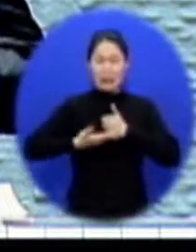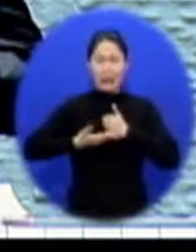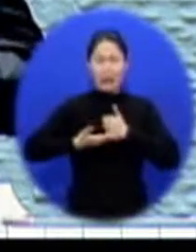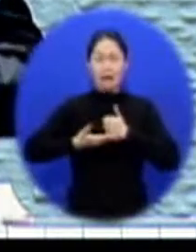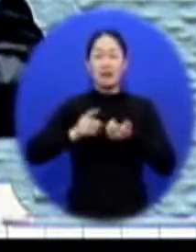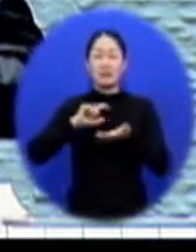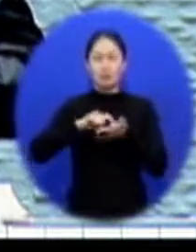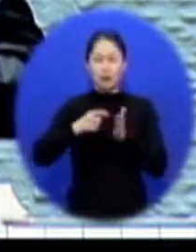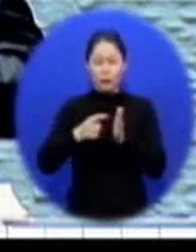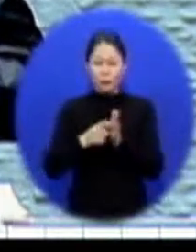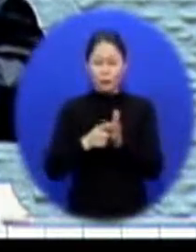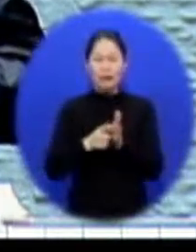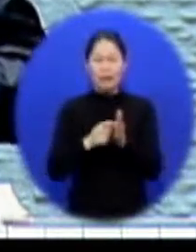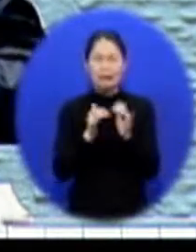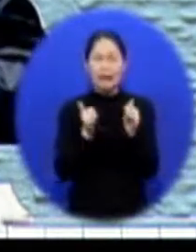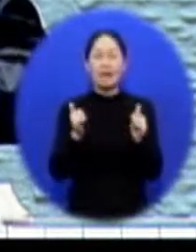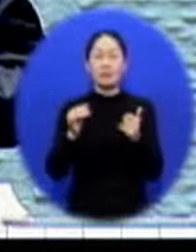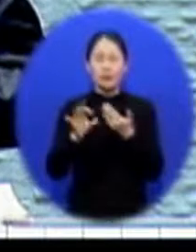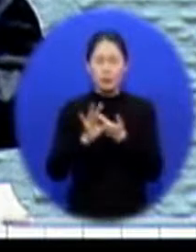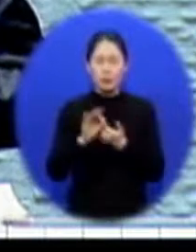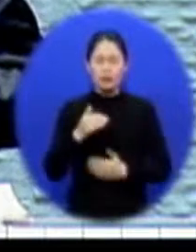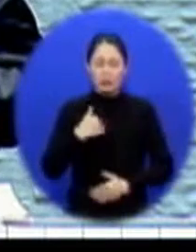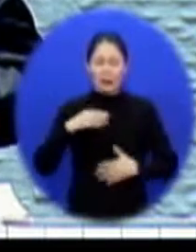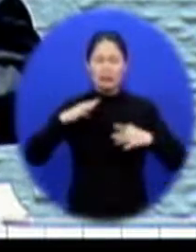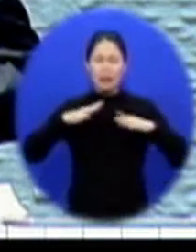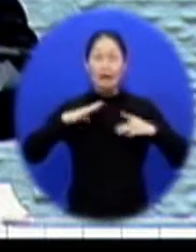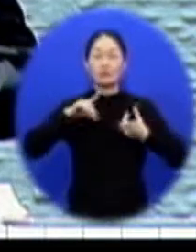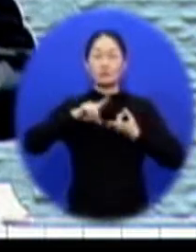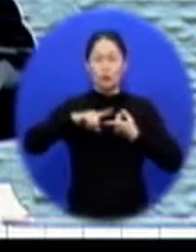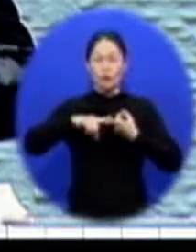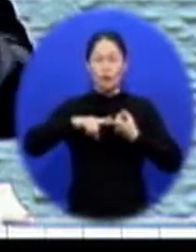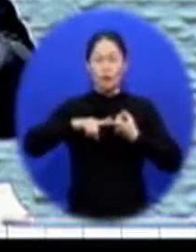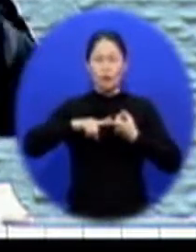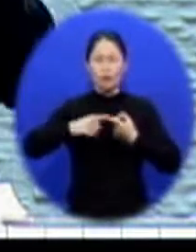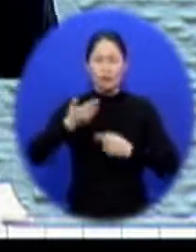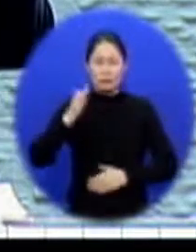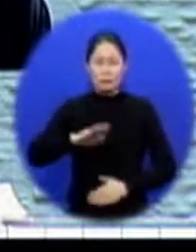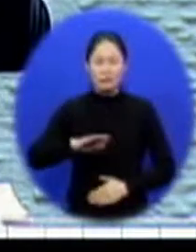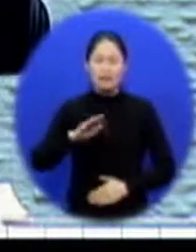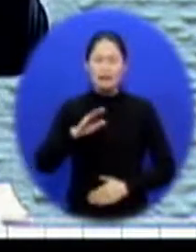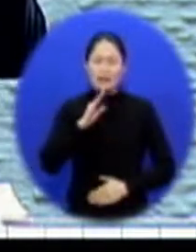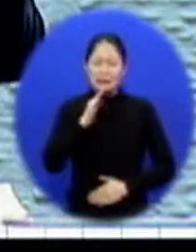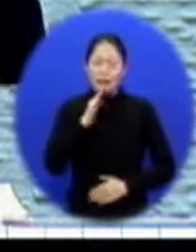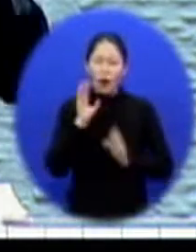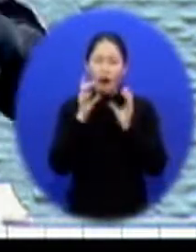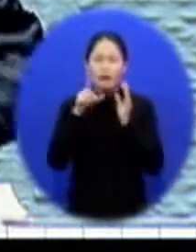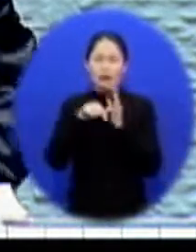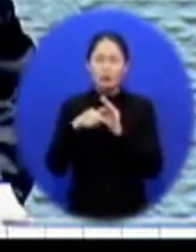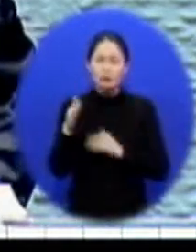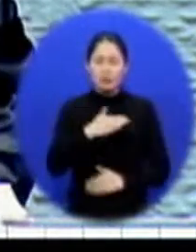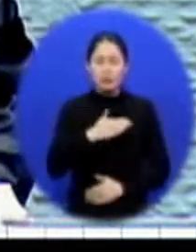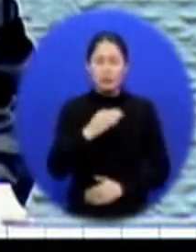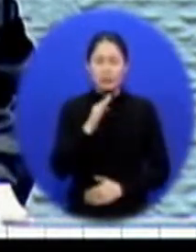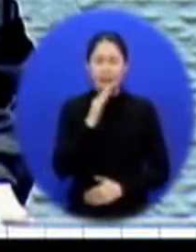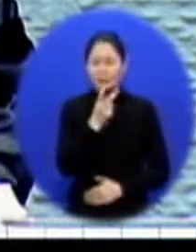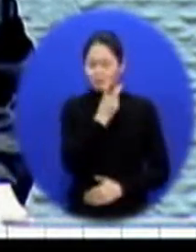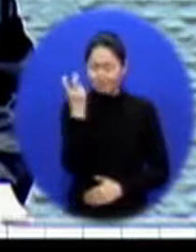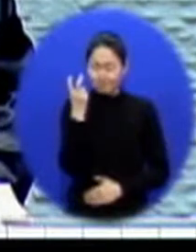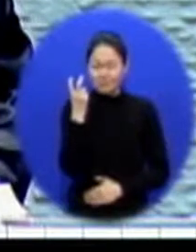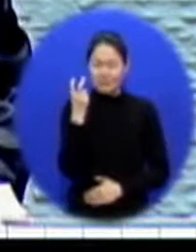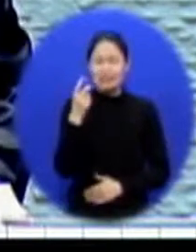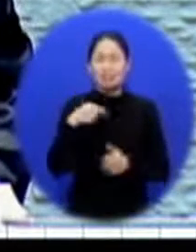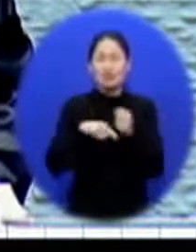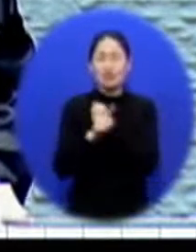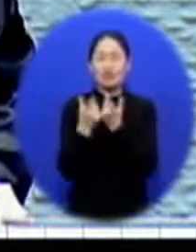그런 사람이라면 그러면 자랑 스러울 수도 있겠지만 사실은 어려서부터 영화 캤다 는 뜻이죠